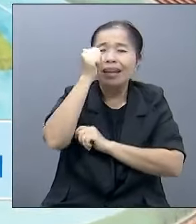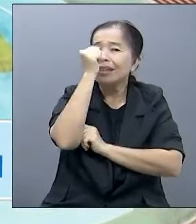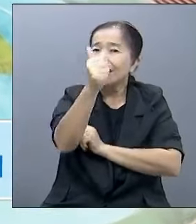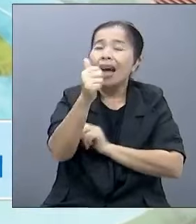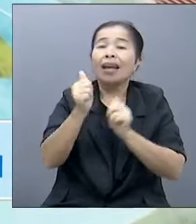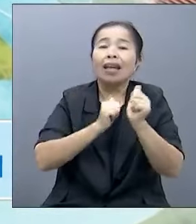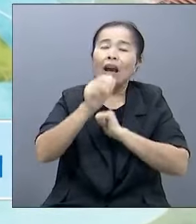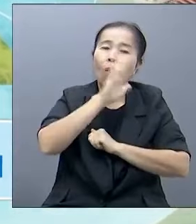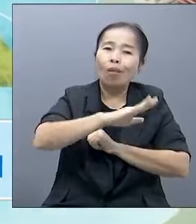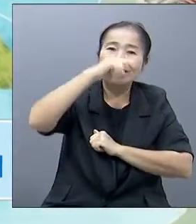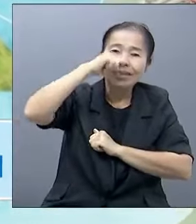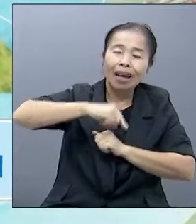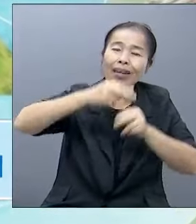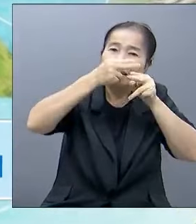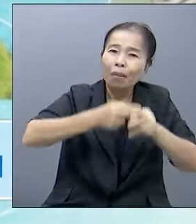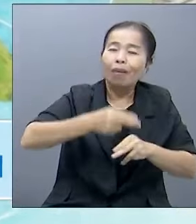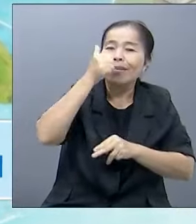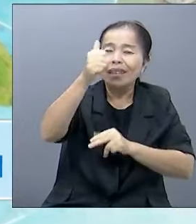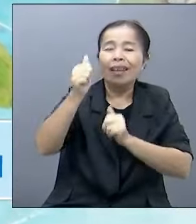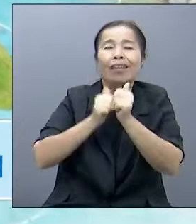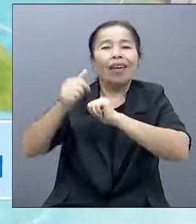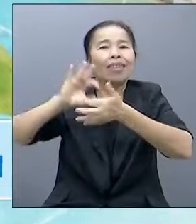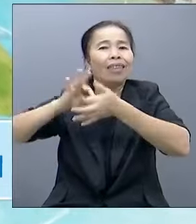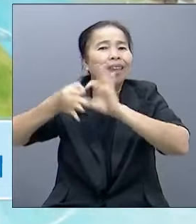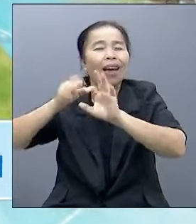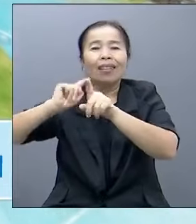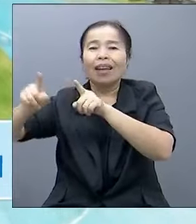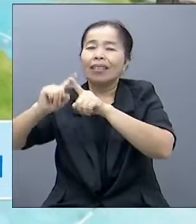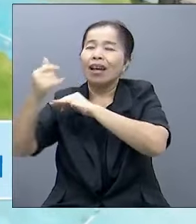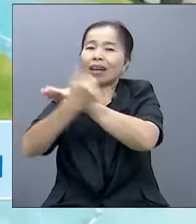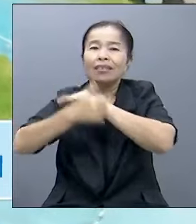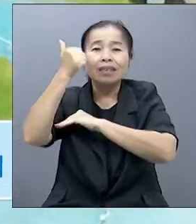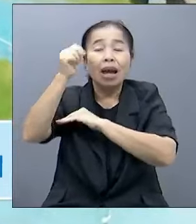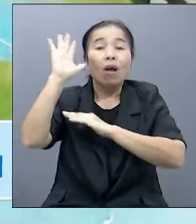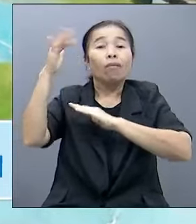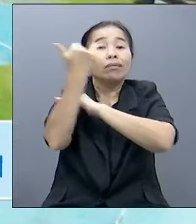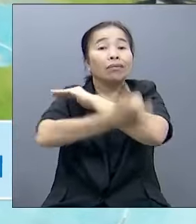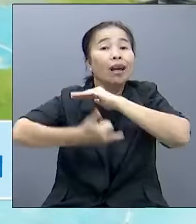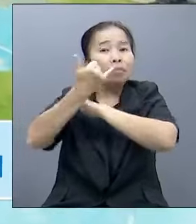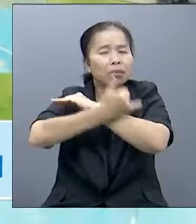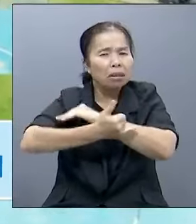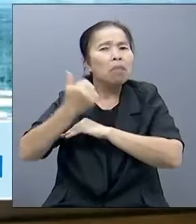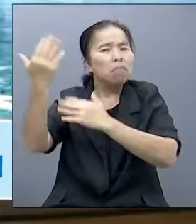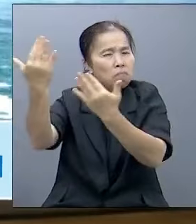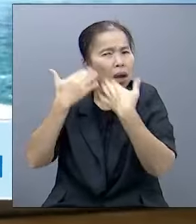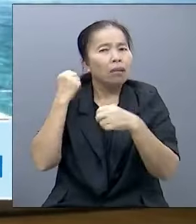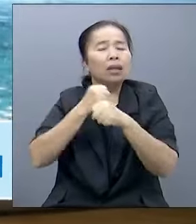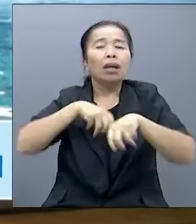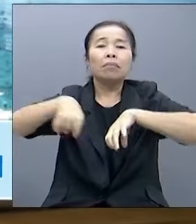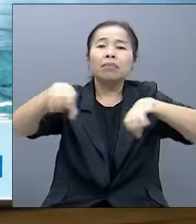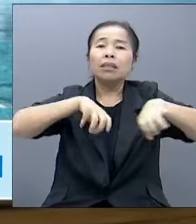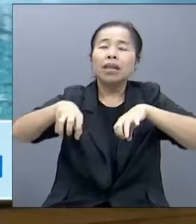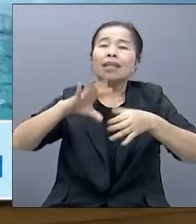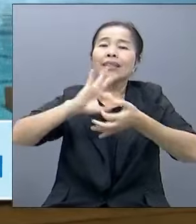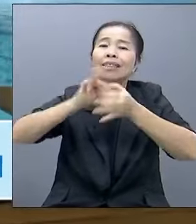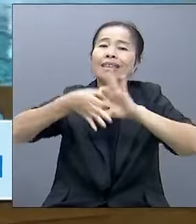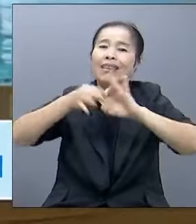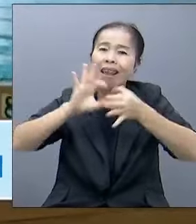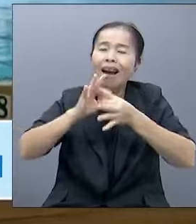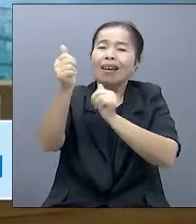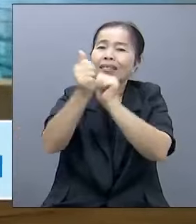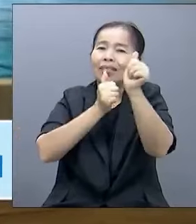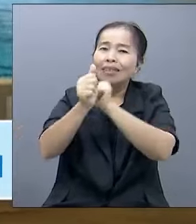ทศและเราได้รับการไว้ใจจากต่างประเทศเวลามีกีฬานานาชาติชิงแชมป์อาเซียนชิ